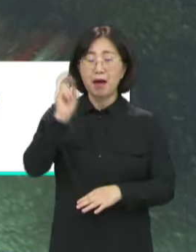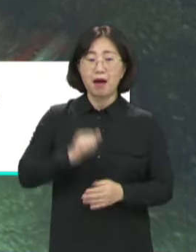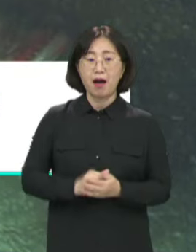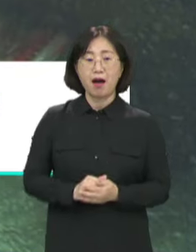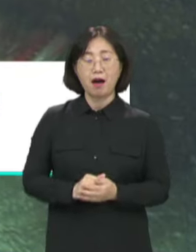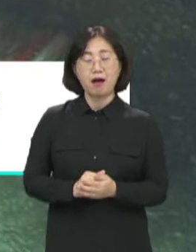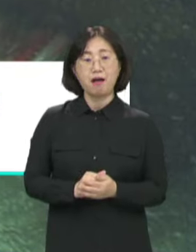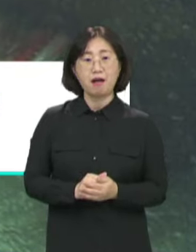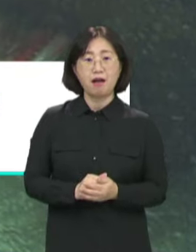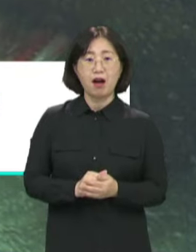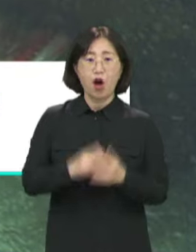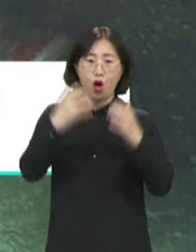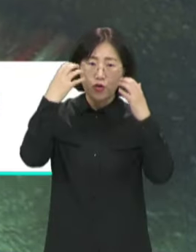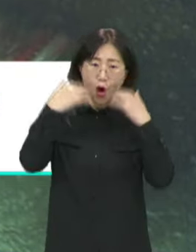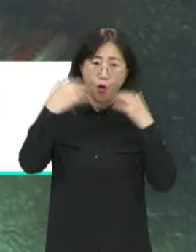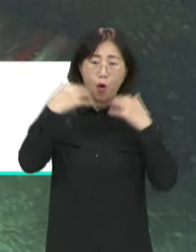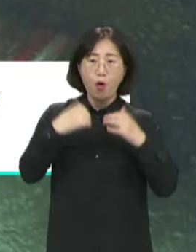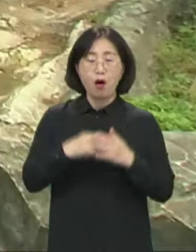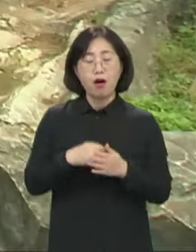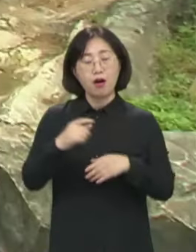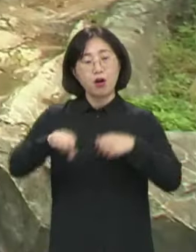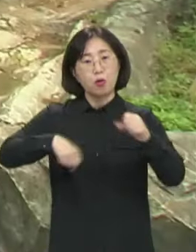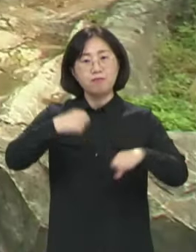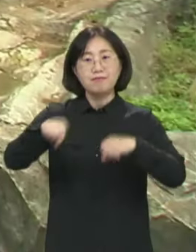비상입니다. 조영준 기자입니다.